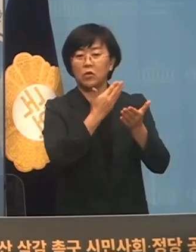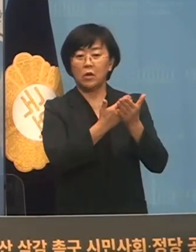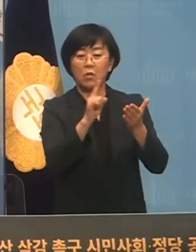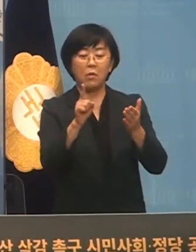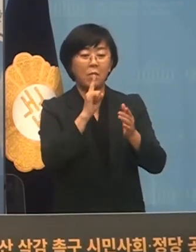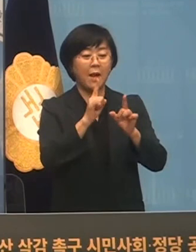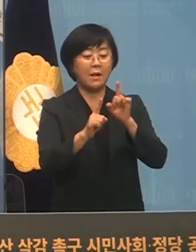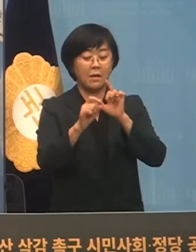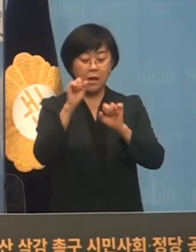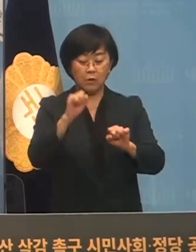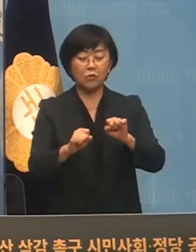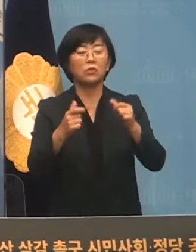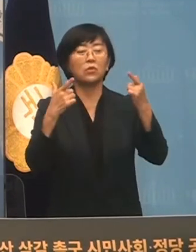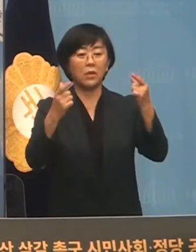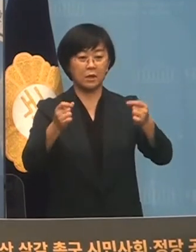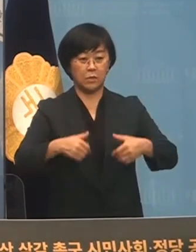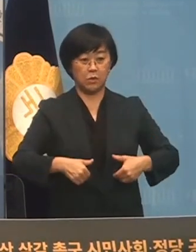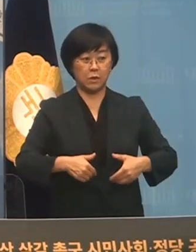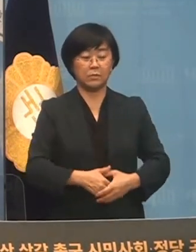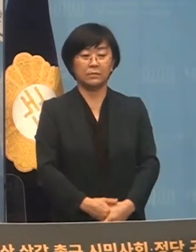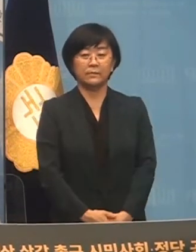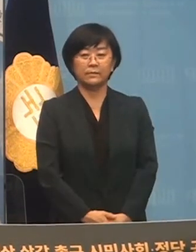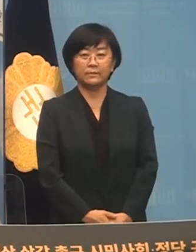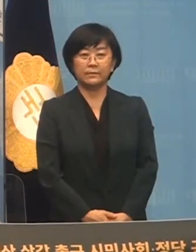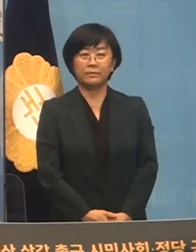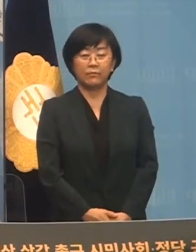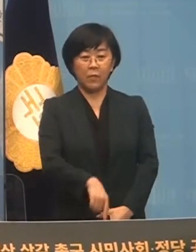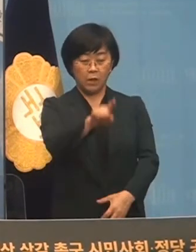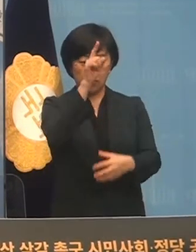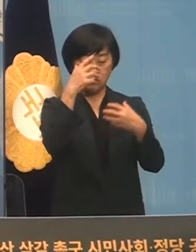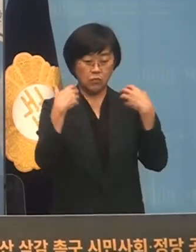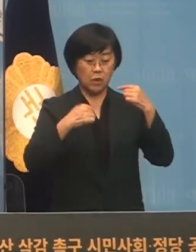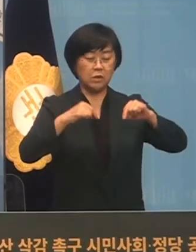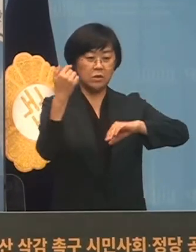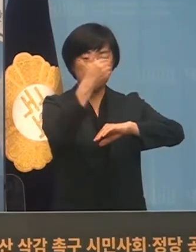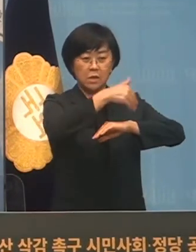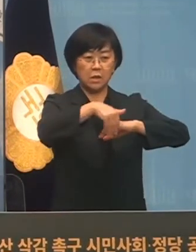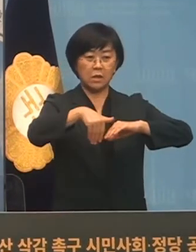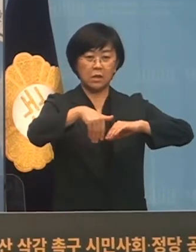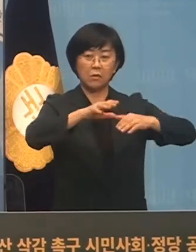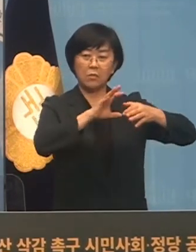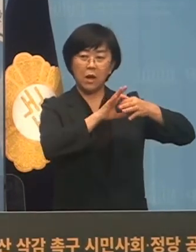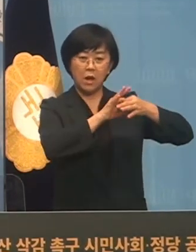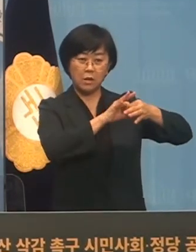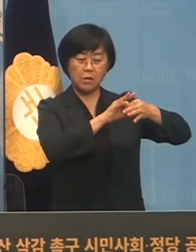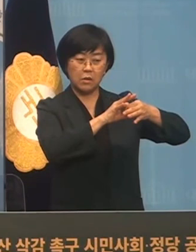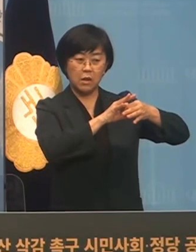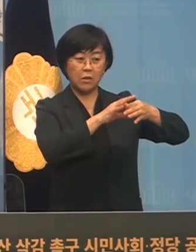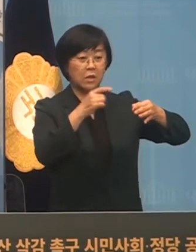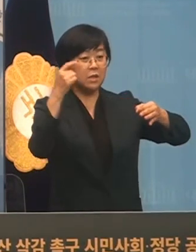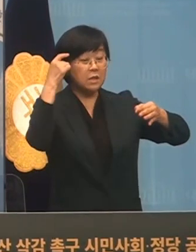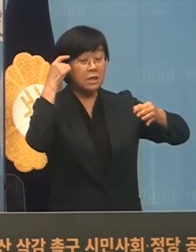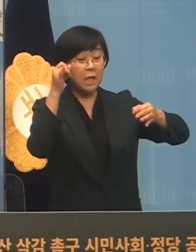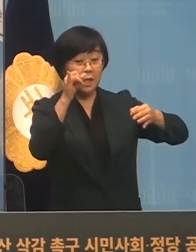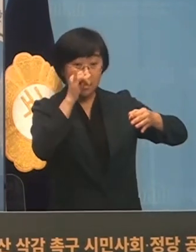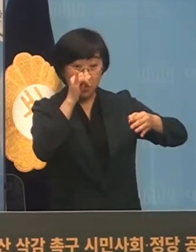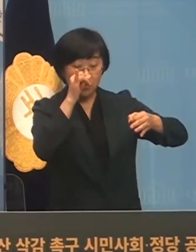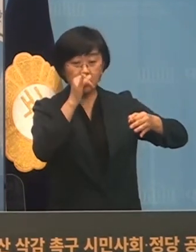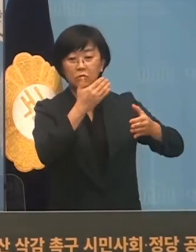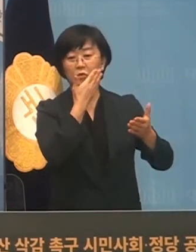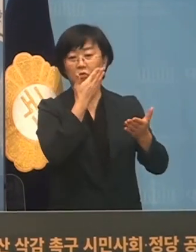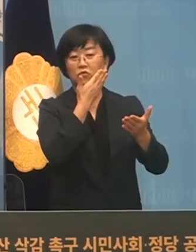말과 행동의 일치라고 생각합니다. 그리고 정부가 정책에 있어 어떻게 얼마나 의지를 갖고 있느냐를 보여주는